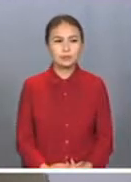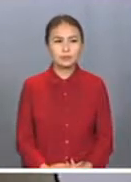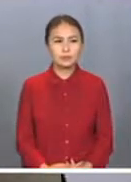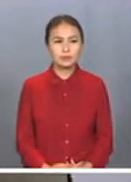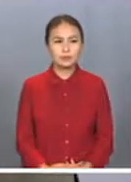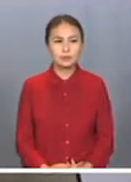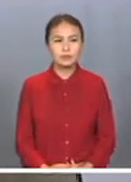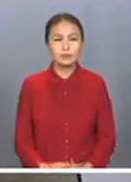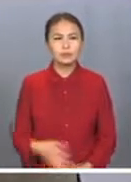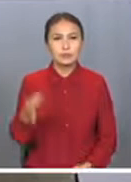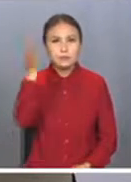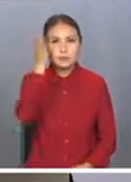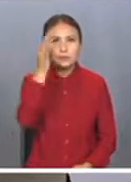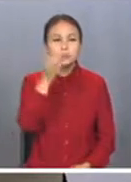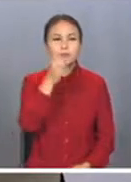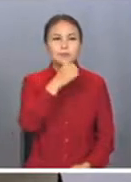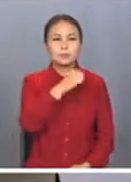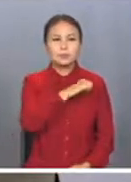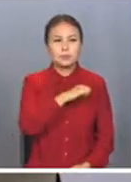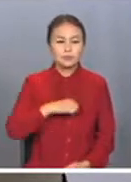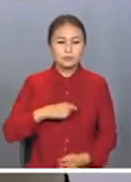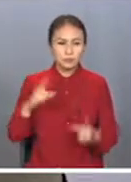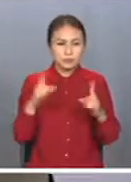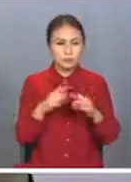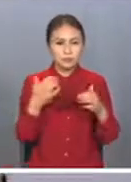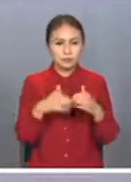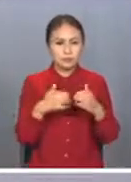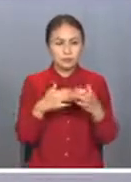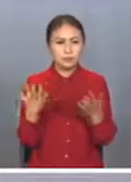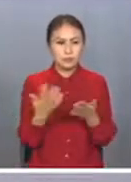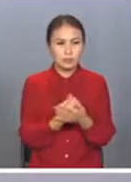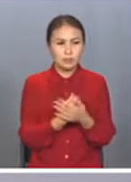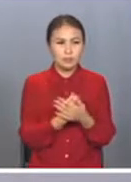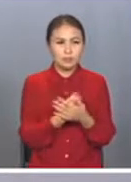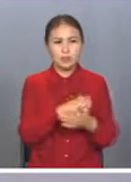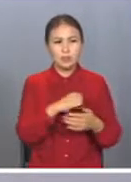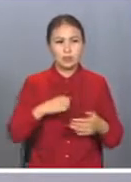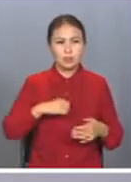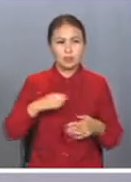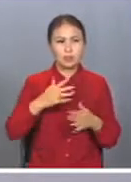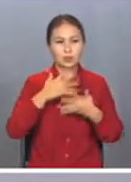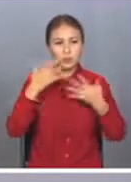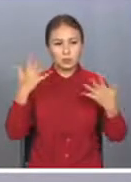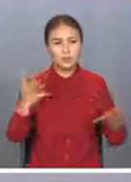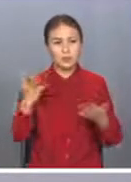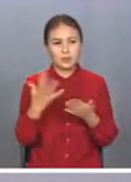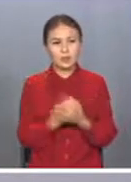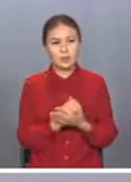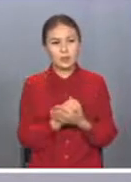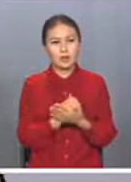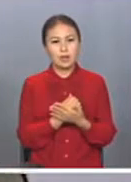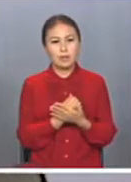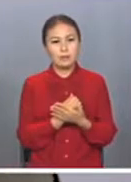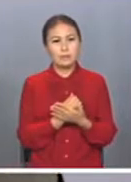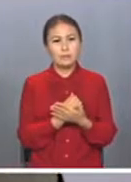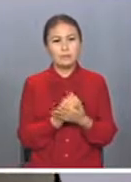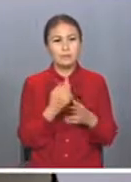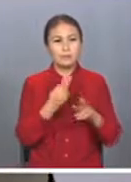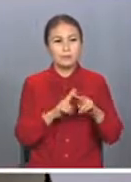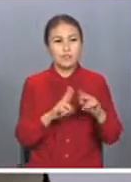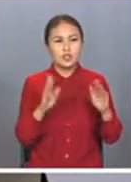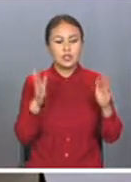Еске түсіреміз. Ең кіші ортақ еселік тапқан кезде мен ең үлкен санды алып, сол санның жай